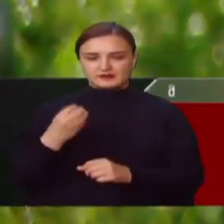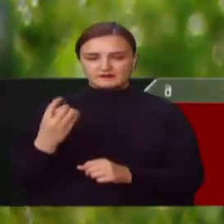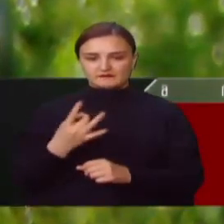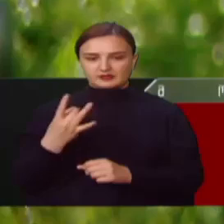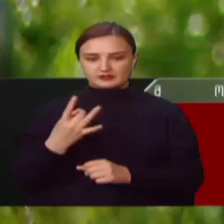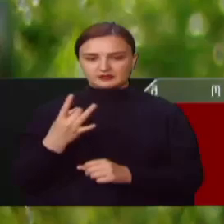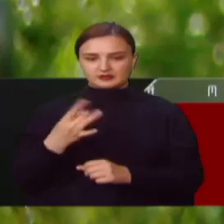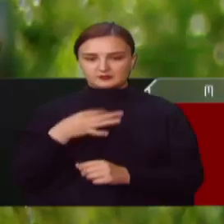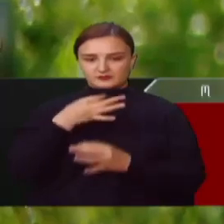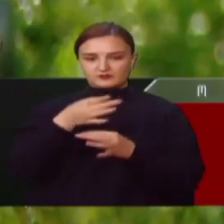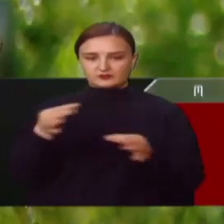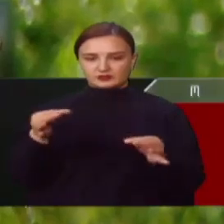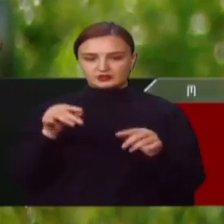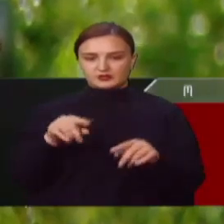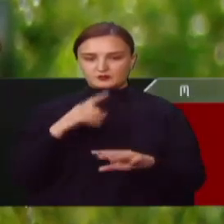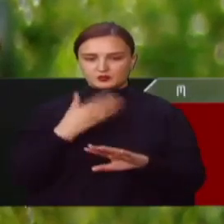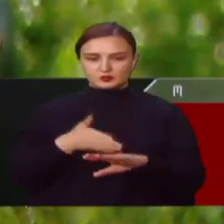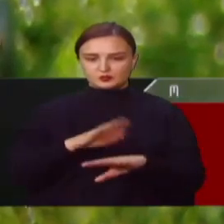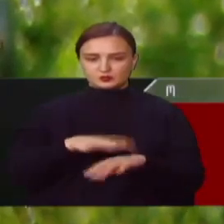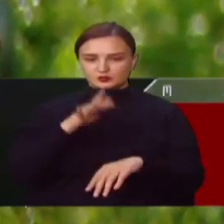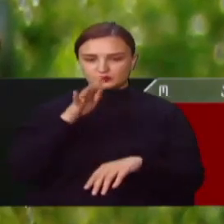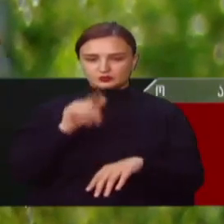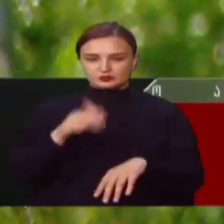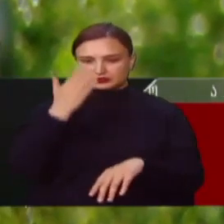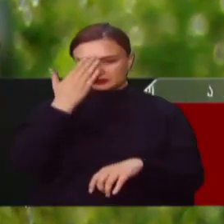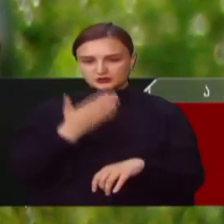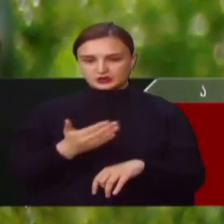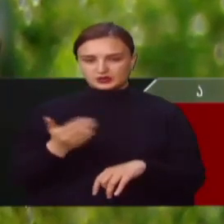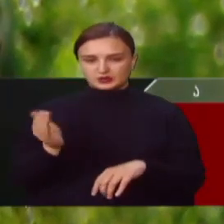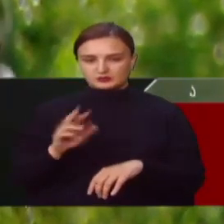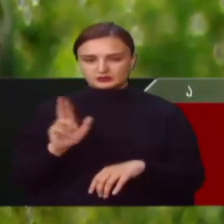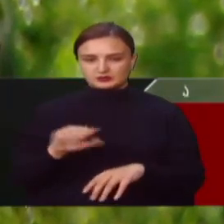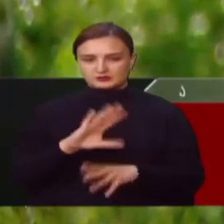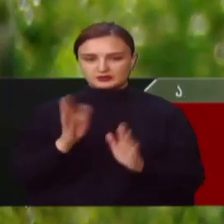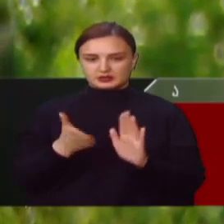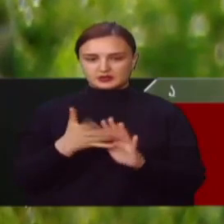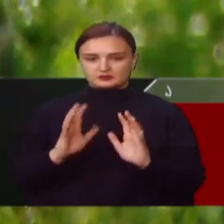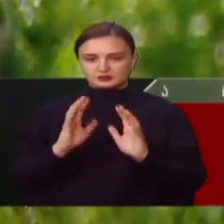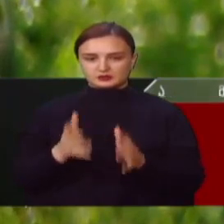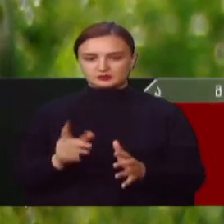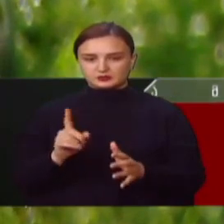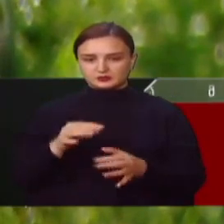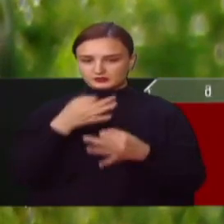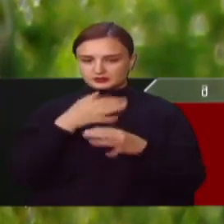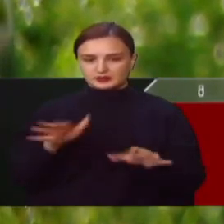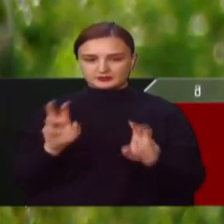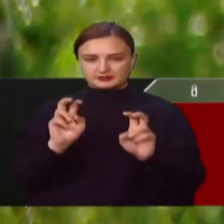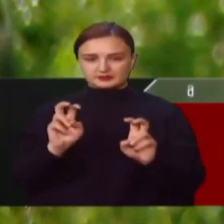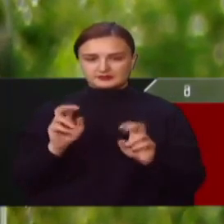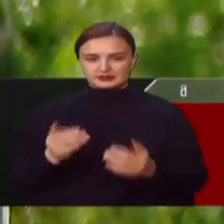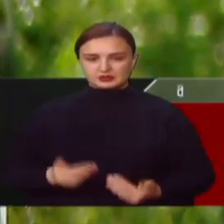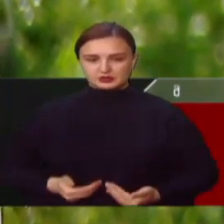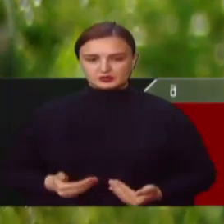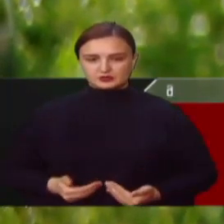ერთხელ შევახსენოთ ამ რთულ დროს საზოგადოებას და მთელ მსოფლიოს, რომ ნებისმიერი